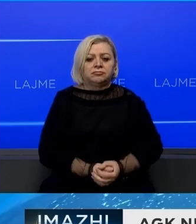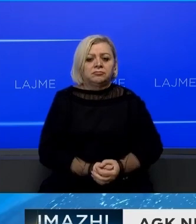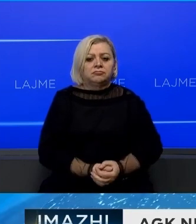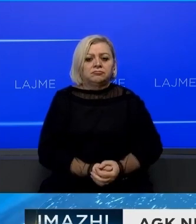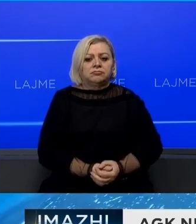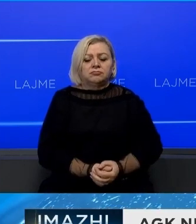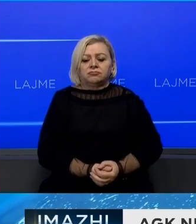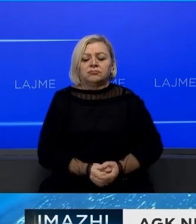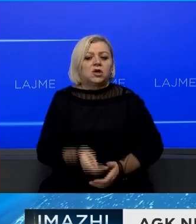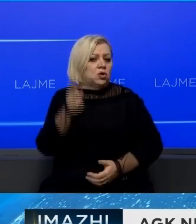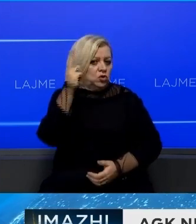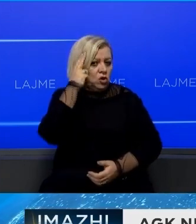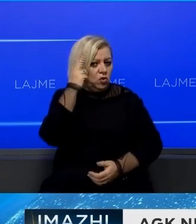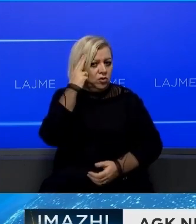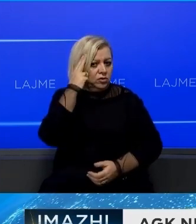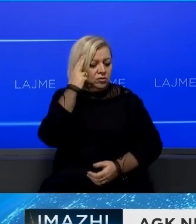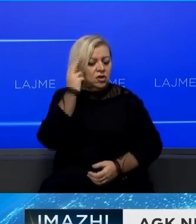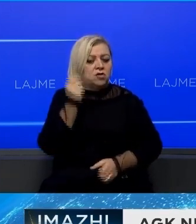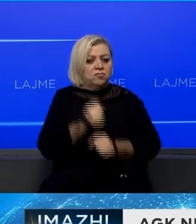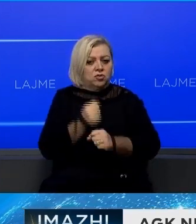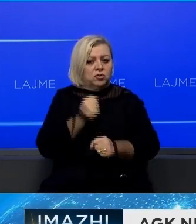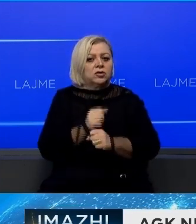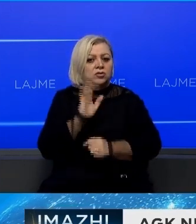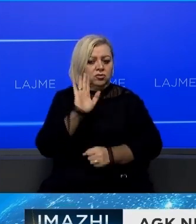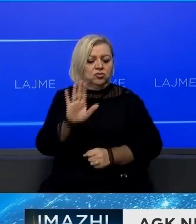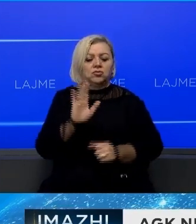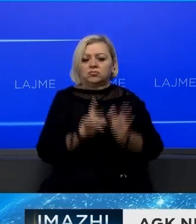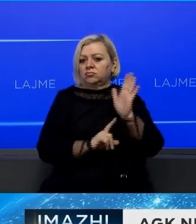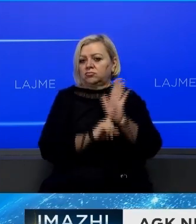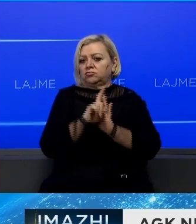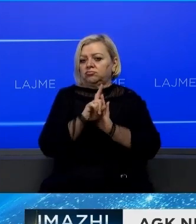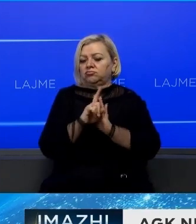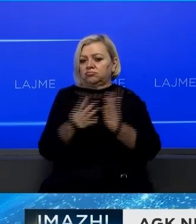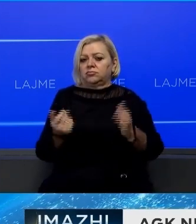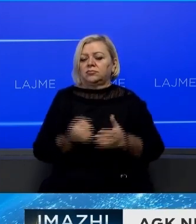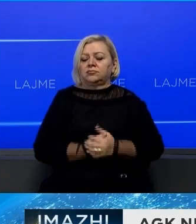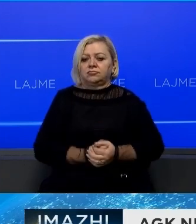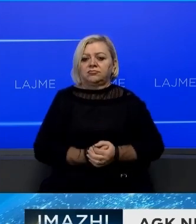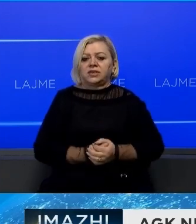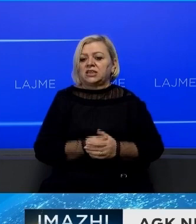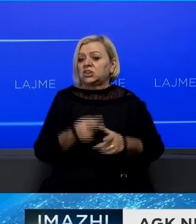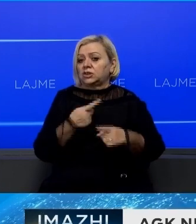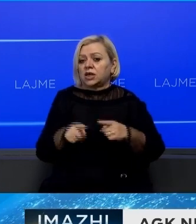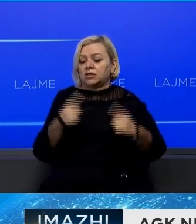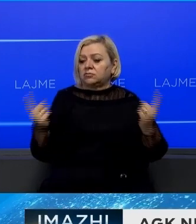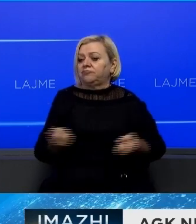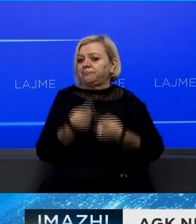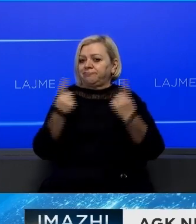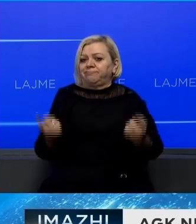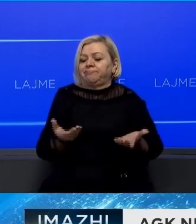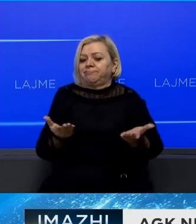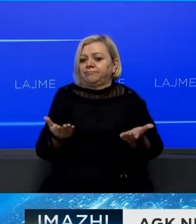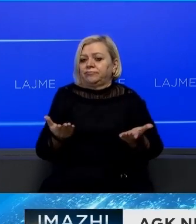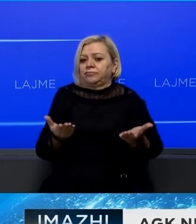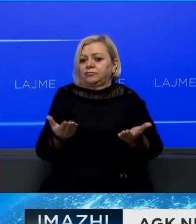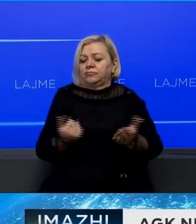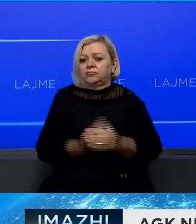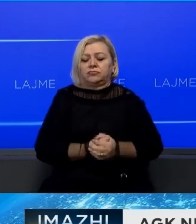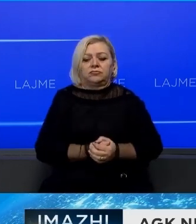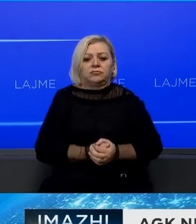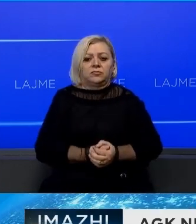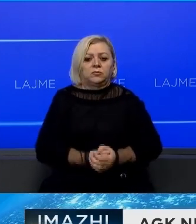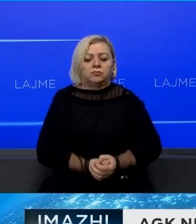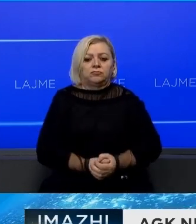të njohim kontributin e tyre të jashtëzakonshëm mes tjerash edhe për shkak të rrethanave të jashtëzakonshme për të cilat ata